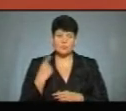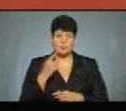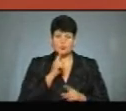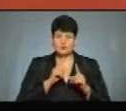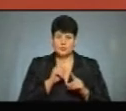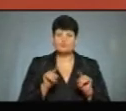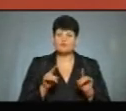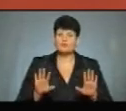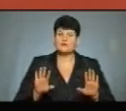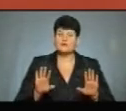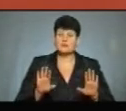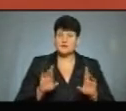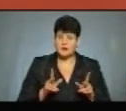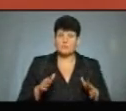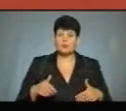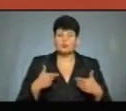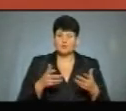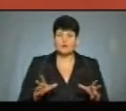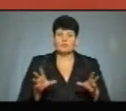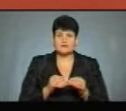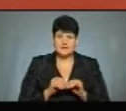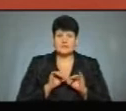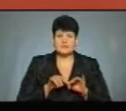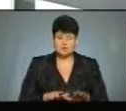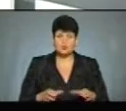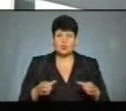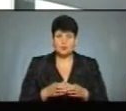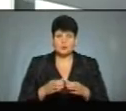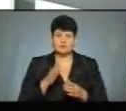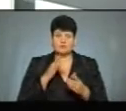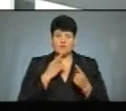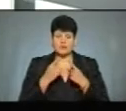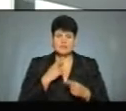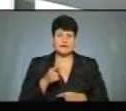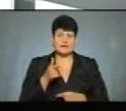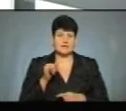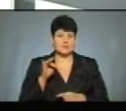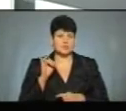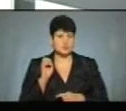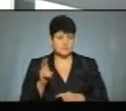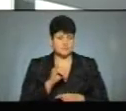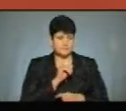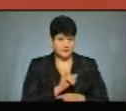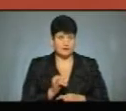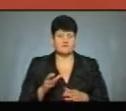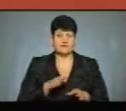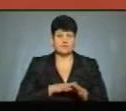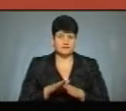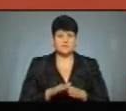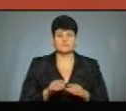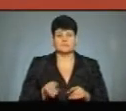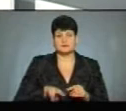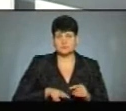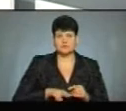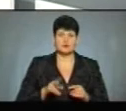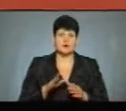чому та як пропонують об'єднати діючі громади, будемо говорити з Ігорем Гірчаком, виконавчим директором Тернопільського регіонального відділення Асоціації міст України. Доброго